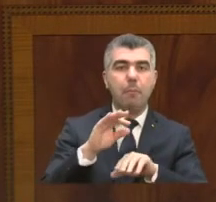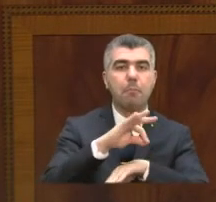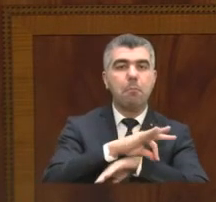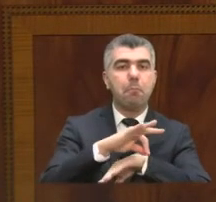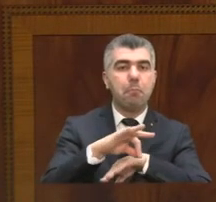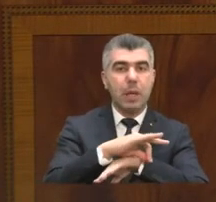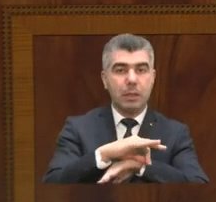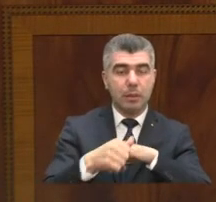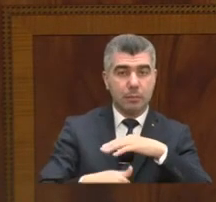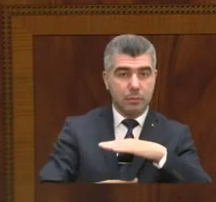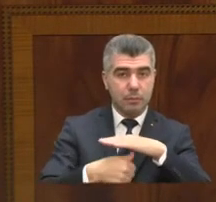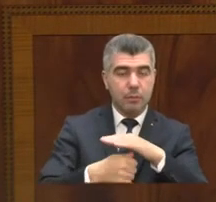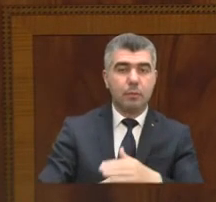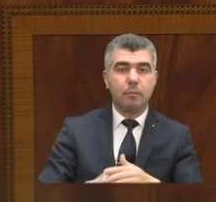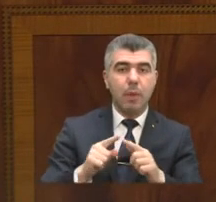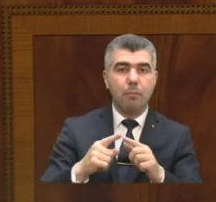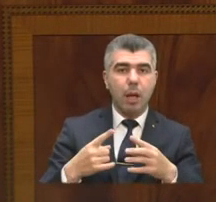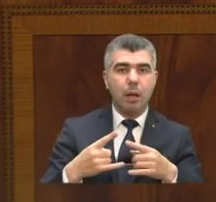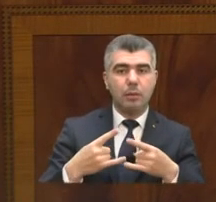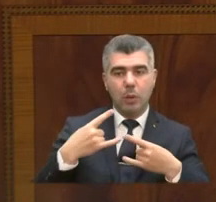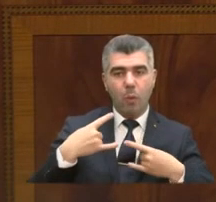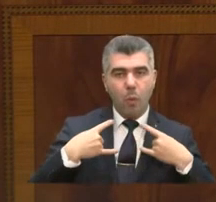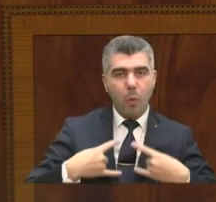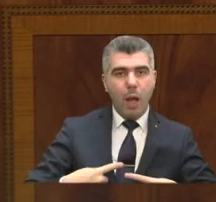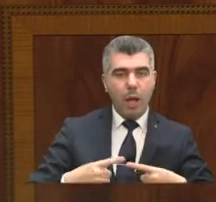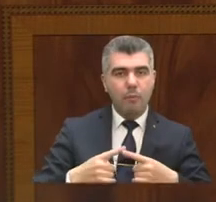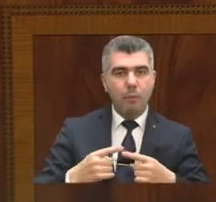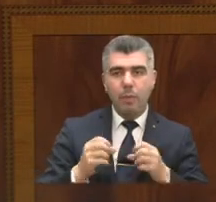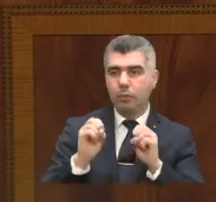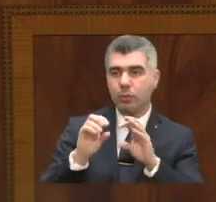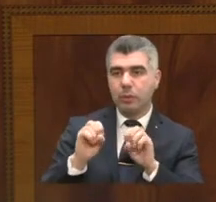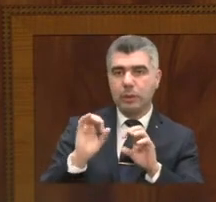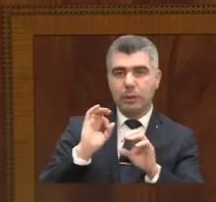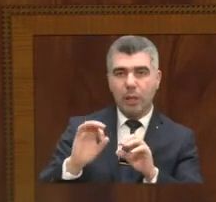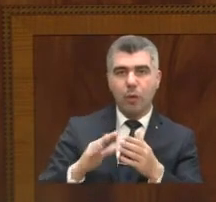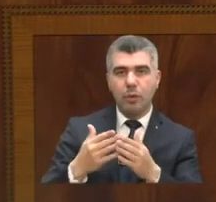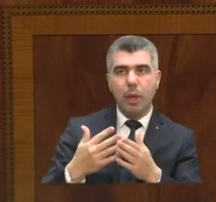على نظافة القطارات وصيانة وتجديد معدات التكييف. وشكرا.